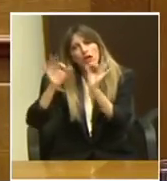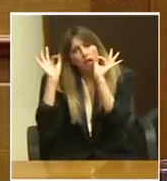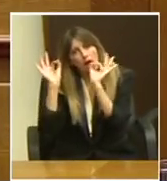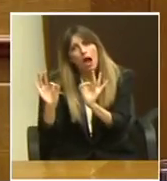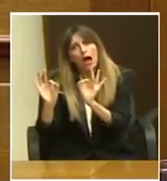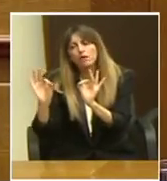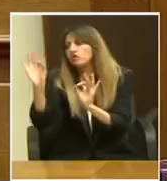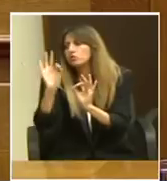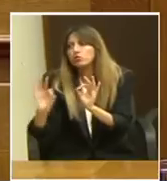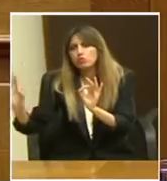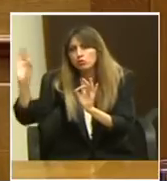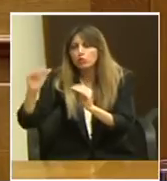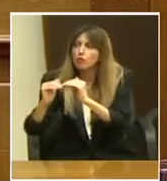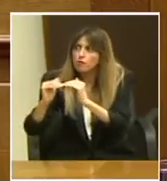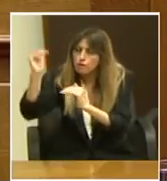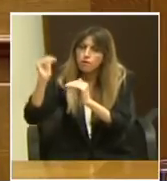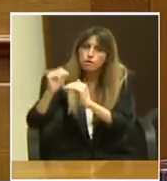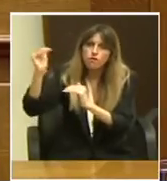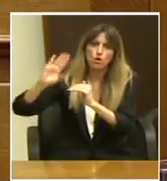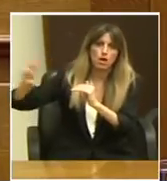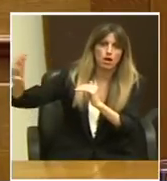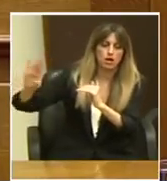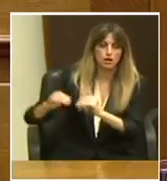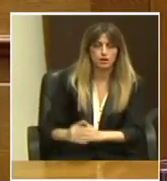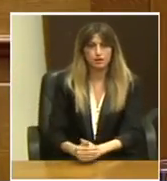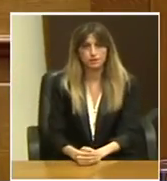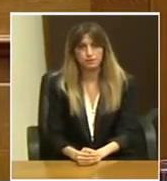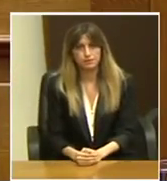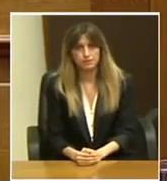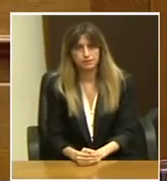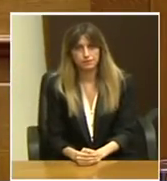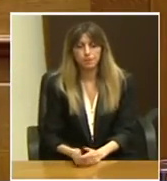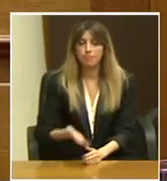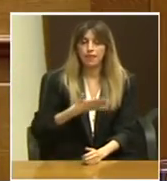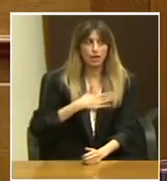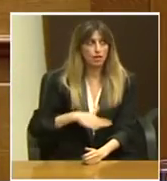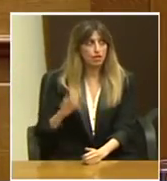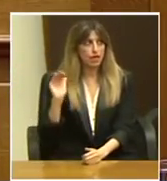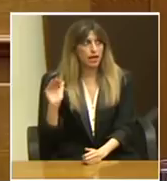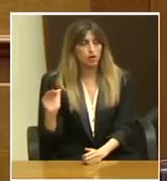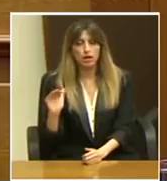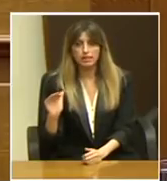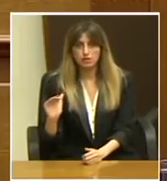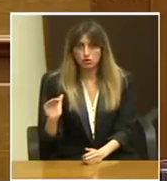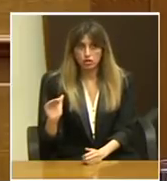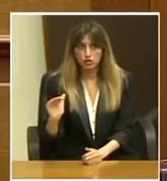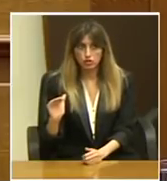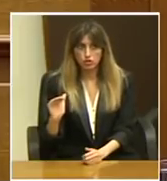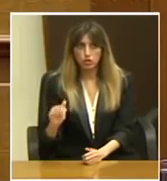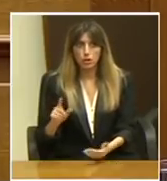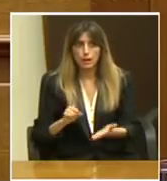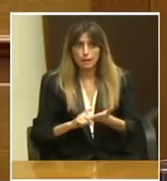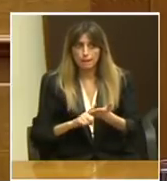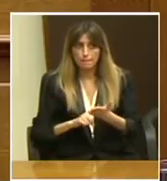ερωτήθη από τον κύριο Μίνης. Θέλω να σας ρωτήσω, αξίζει να συνεχίσω τις προσπάθειές μου για το